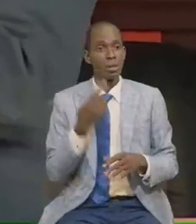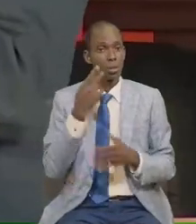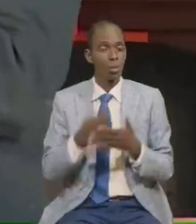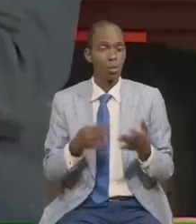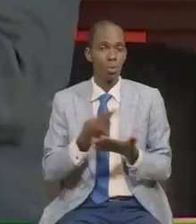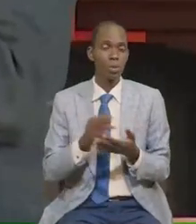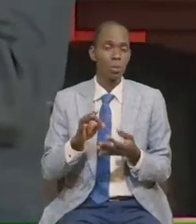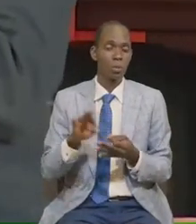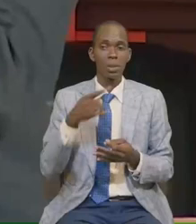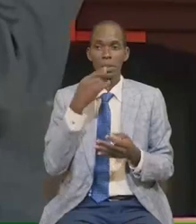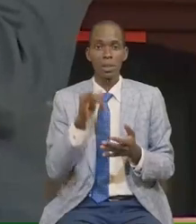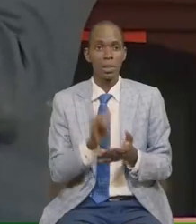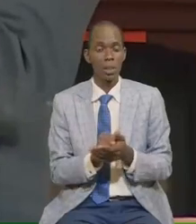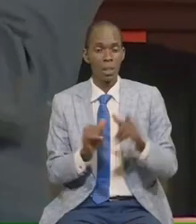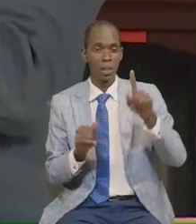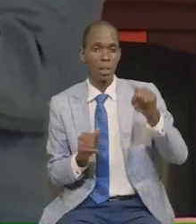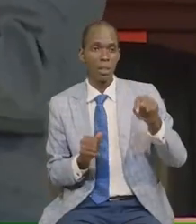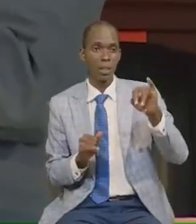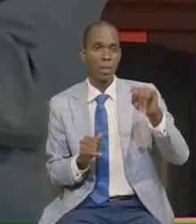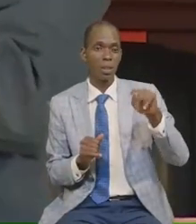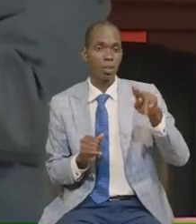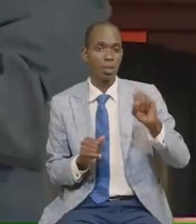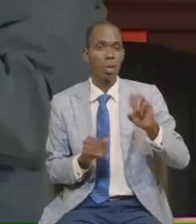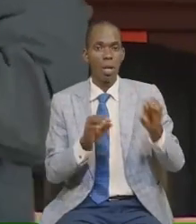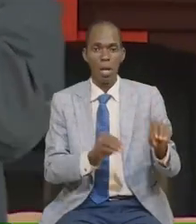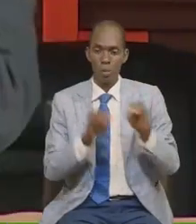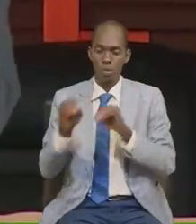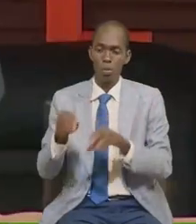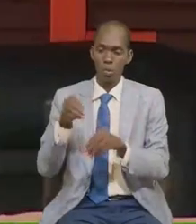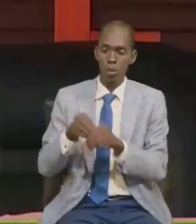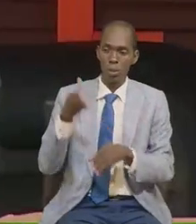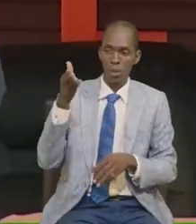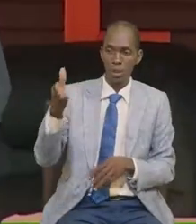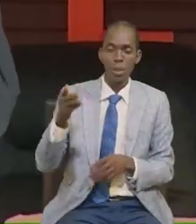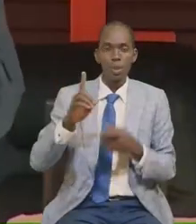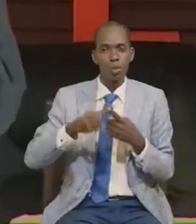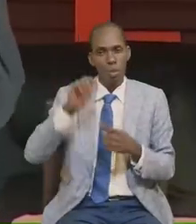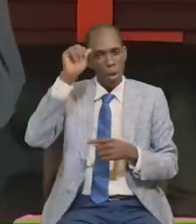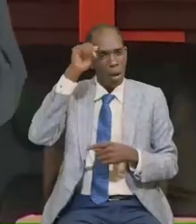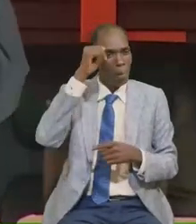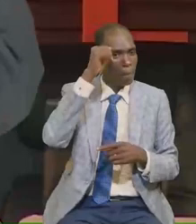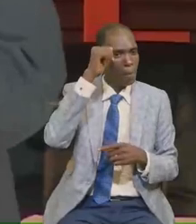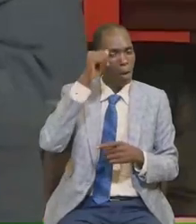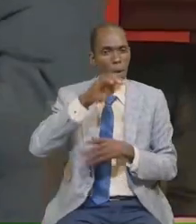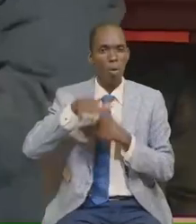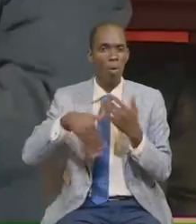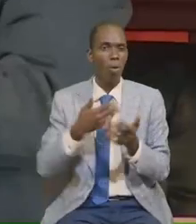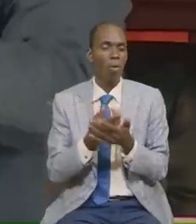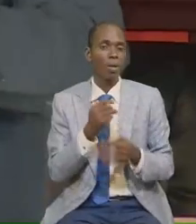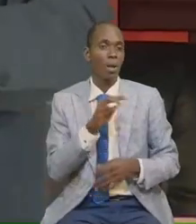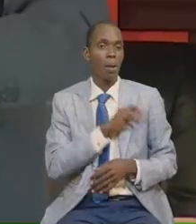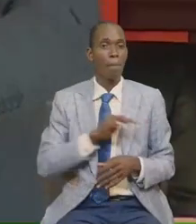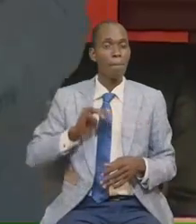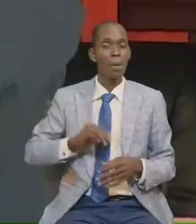je t'ai mis en Crète pour que tu rappelles à tous les membres qui doivent être soumis